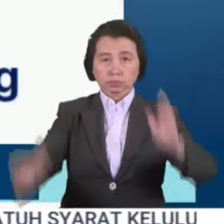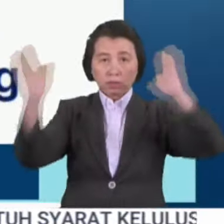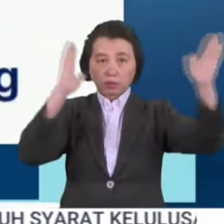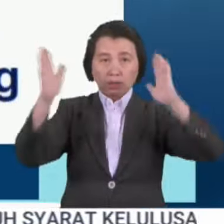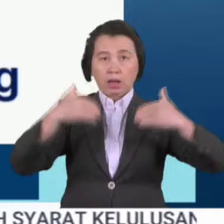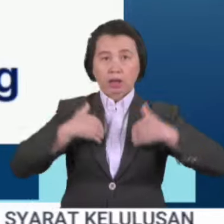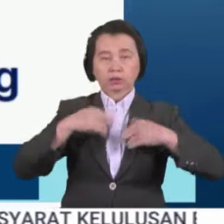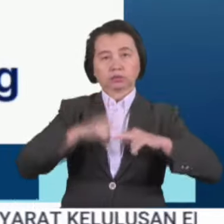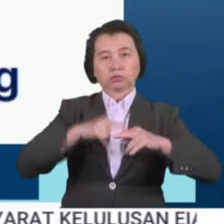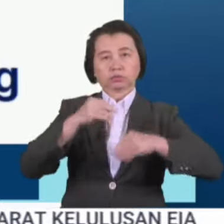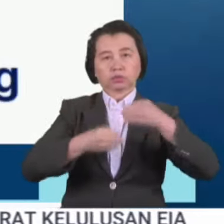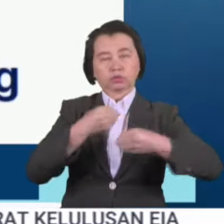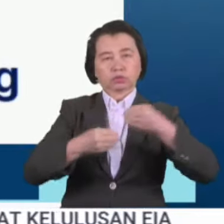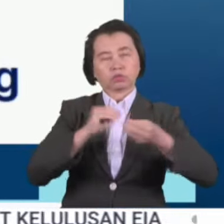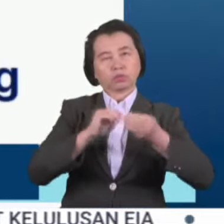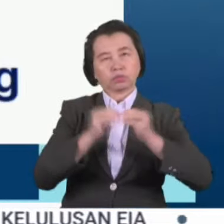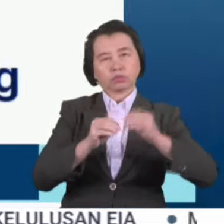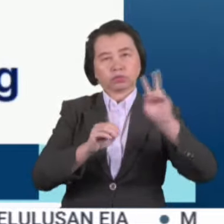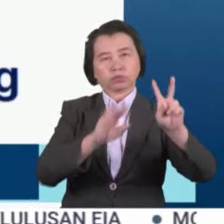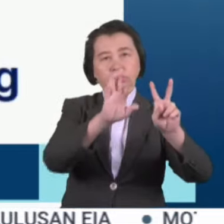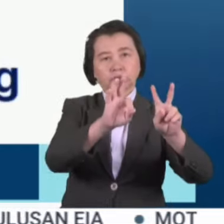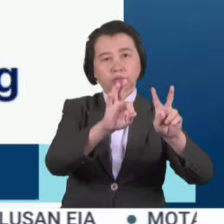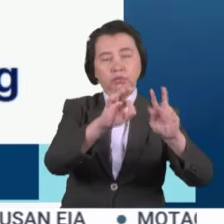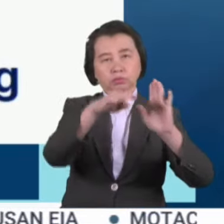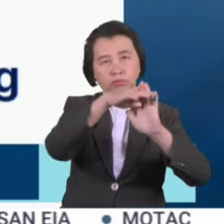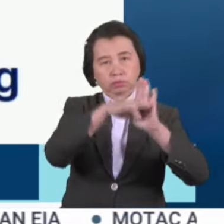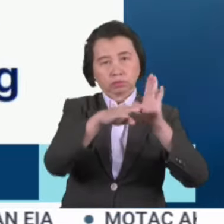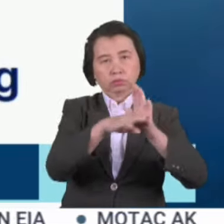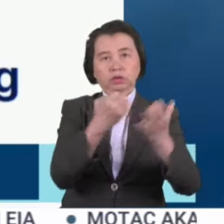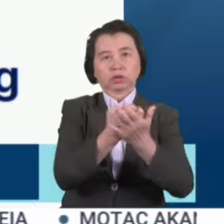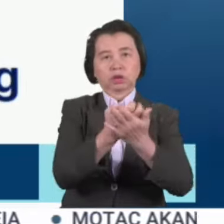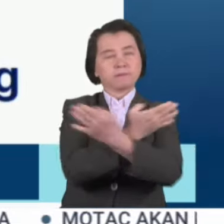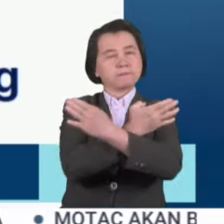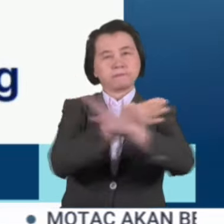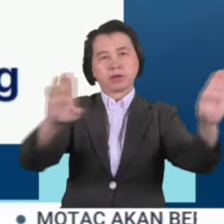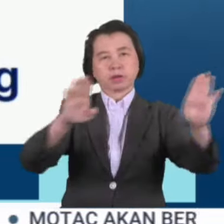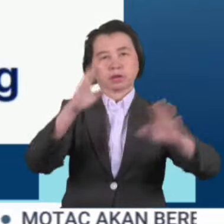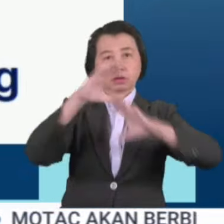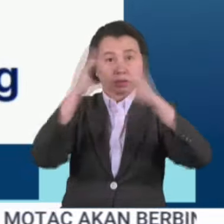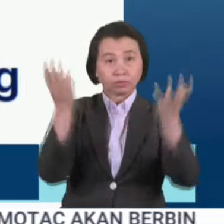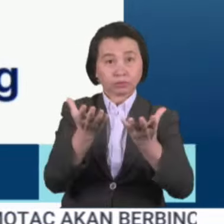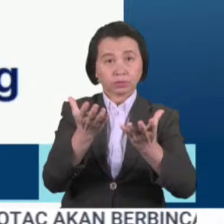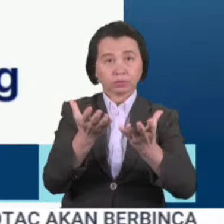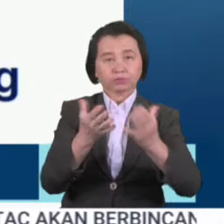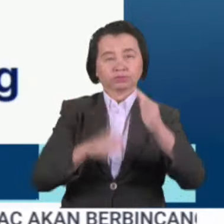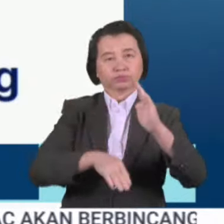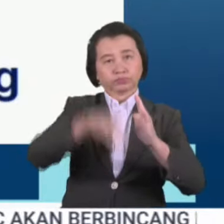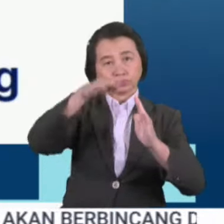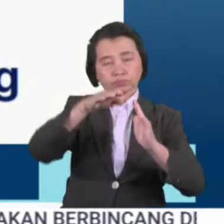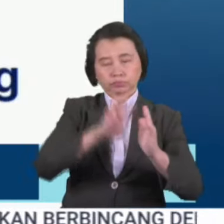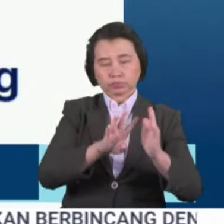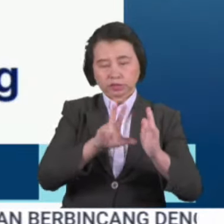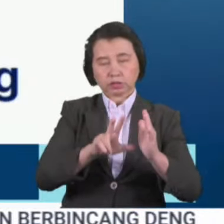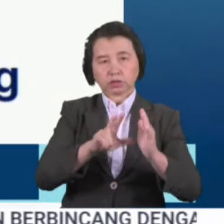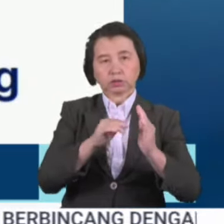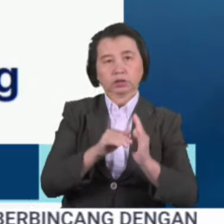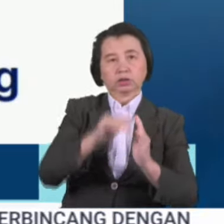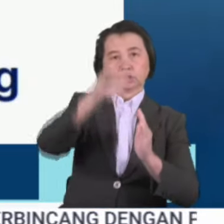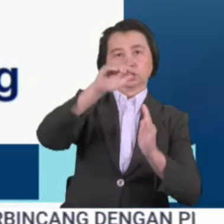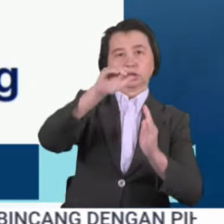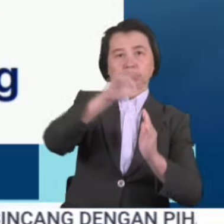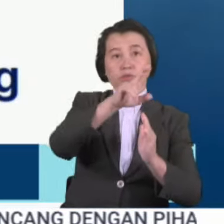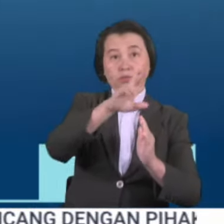Malaysia berada di kedudukan ke-29 senarai ekonomi paling bebas di dunia. Kedudukan negara melonjak dari tangga ke-43 tahun